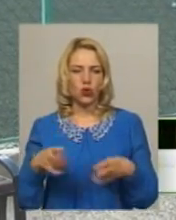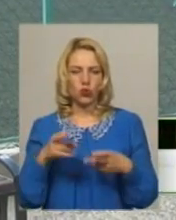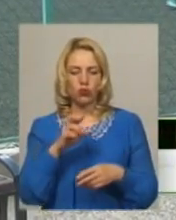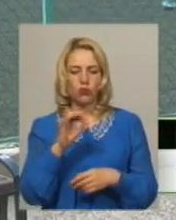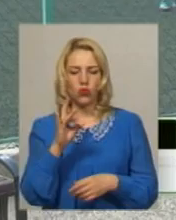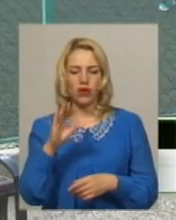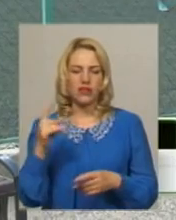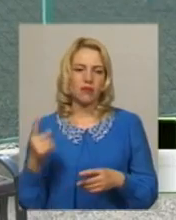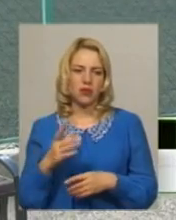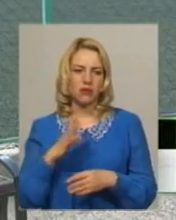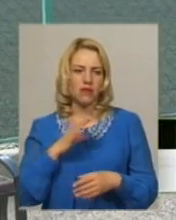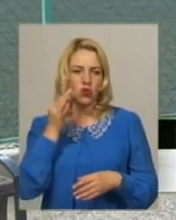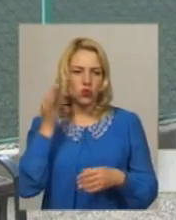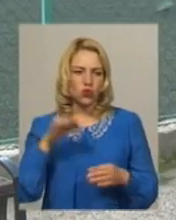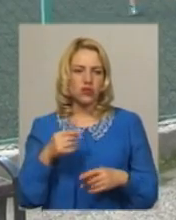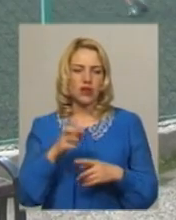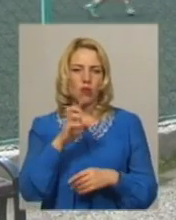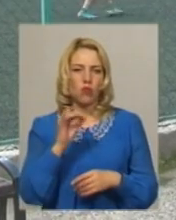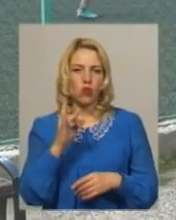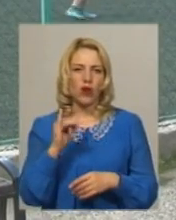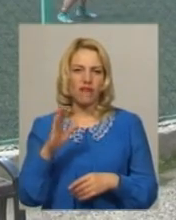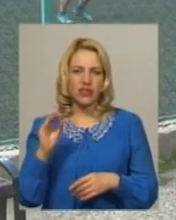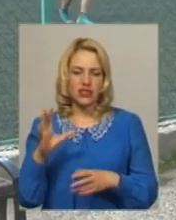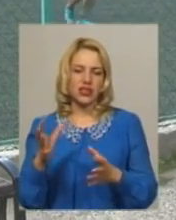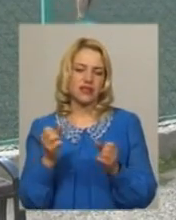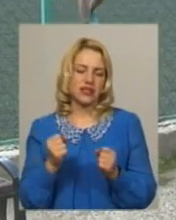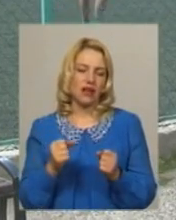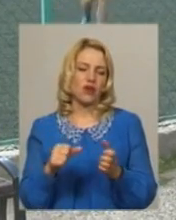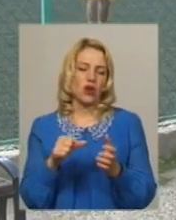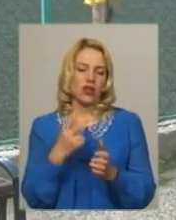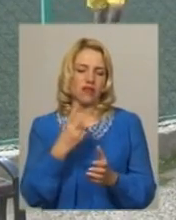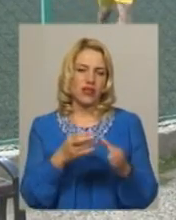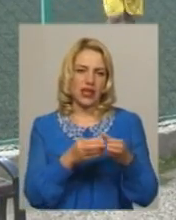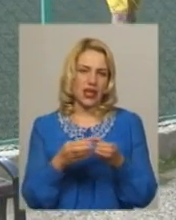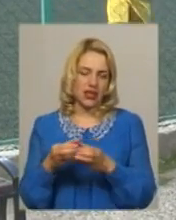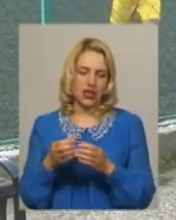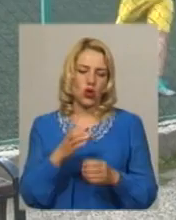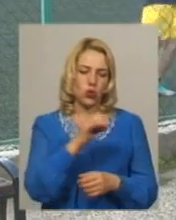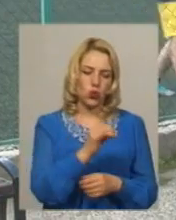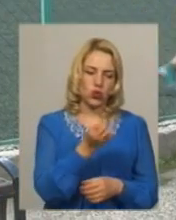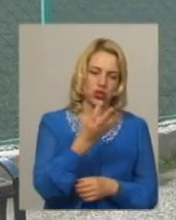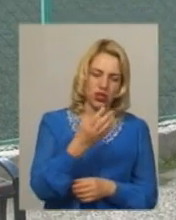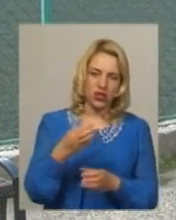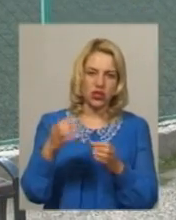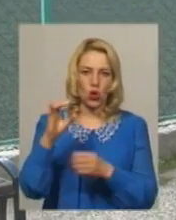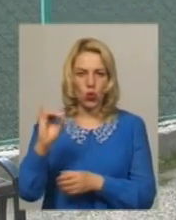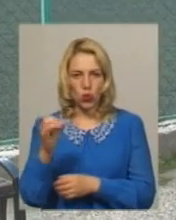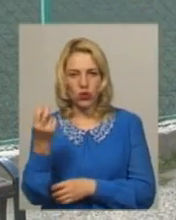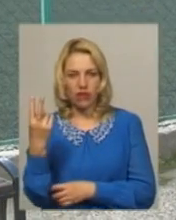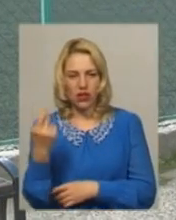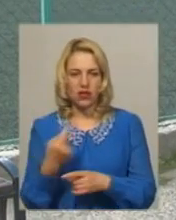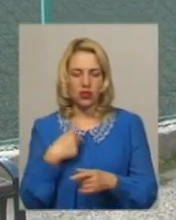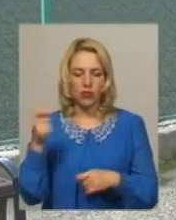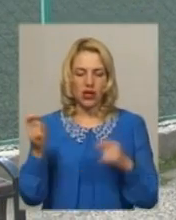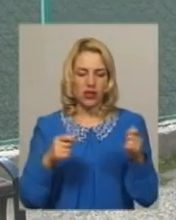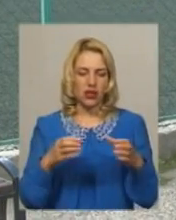таких змаганнях. «Буревісник» прийняв участь двома віковими категоріями – Ю-14 і Ю-12. До нас приїхали команди з Донецької